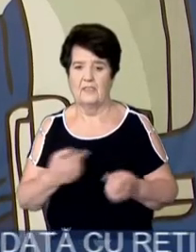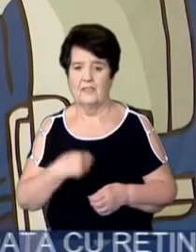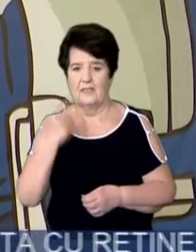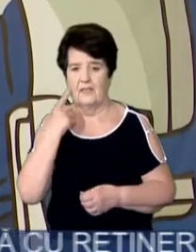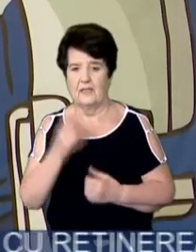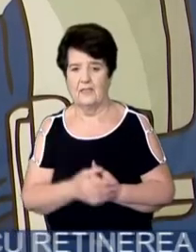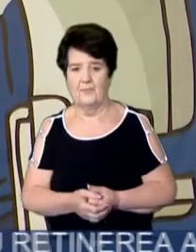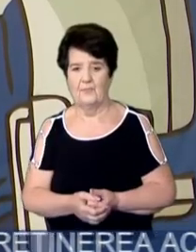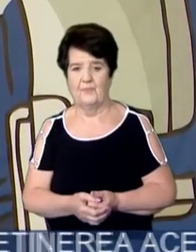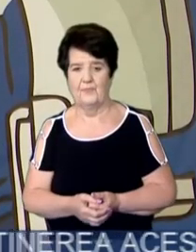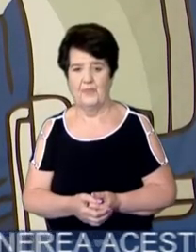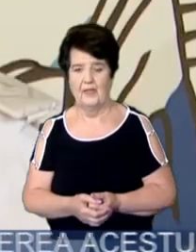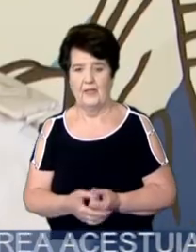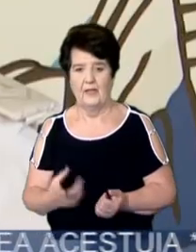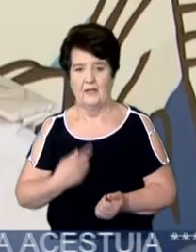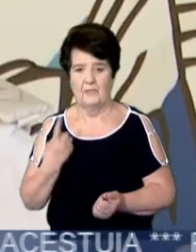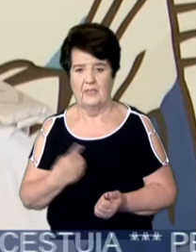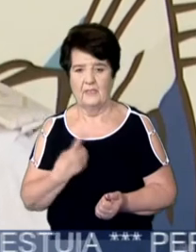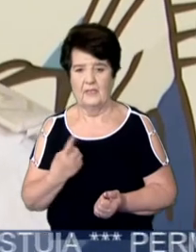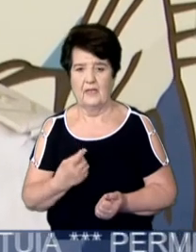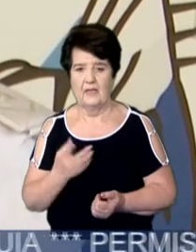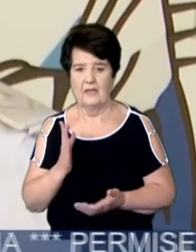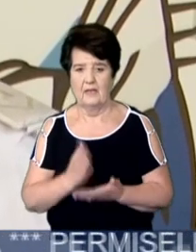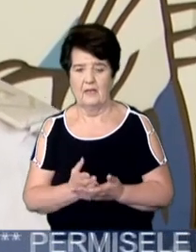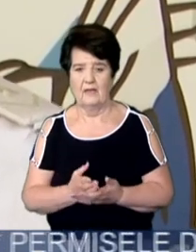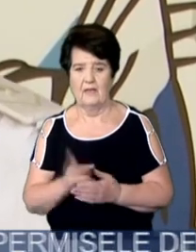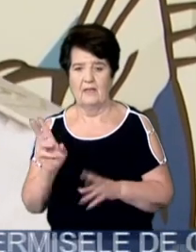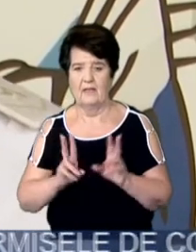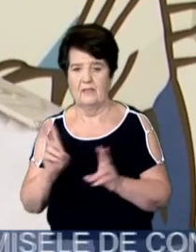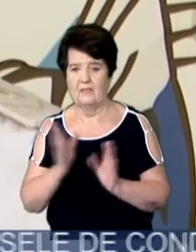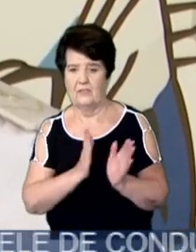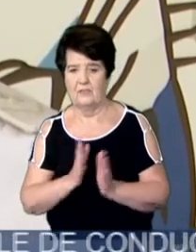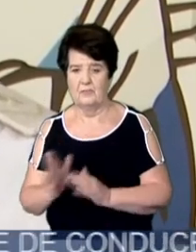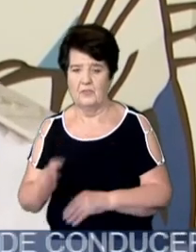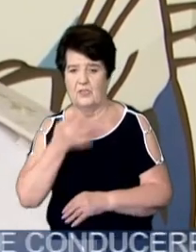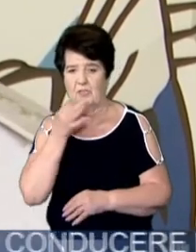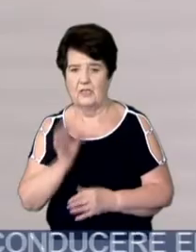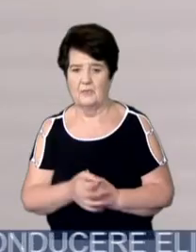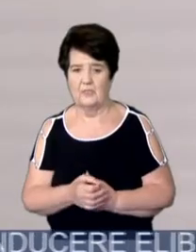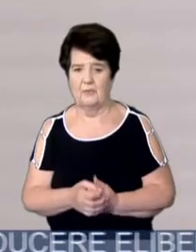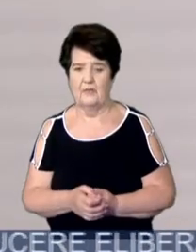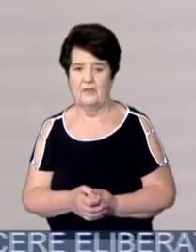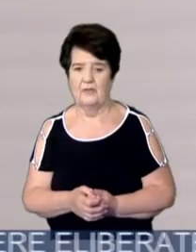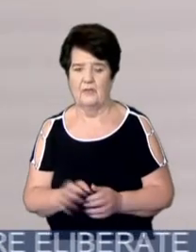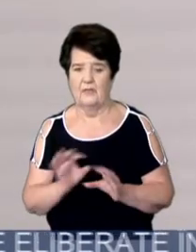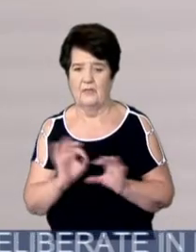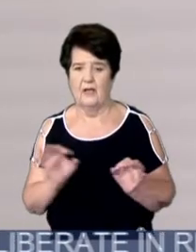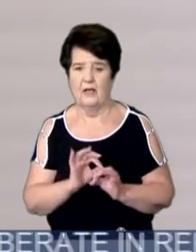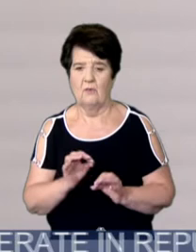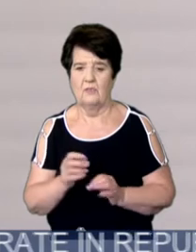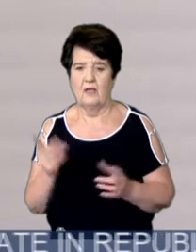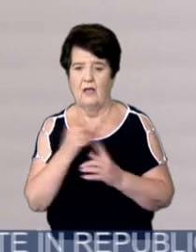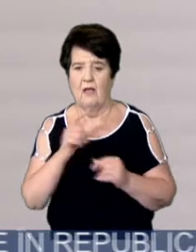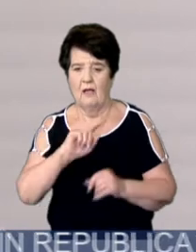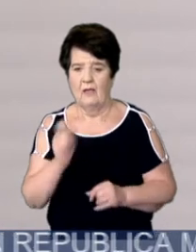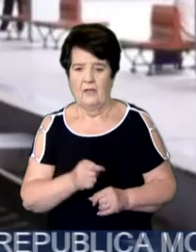acestei meserii care necesită o disciplină, o responsabilitate. Din cauza războiului declanșat